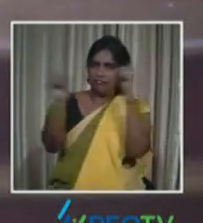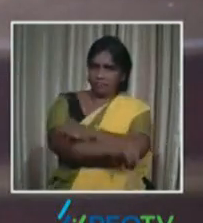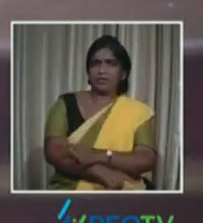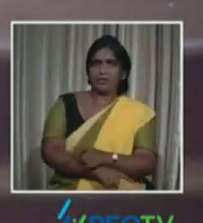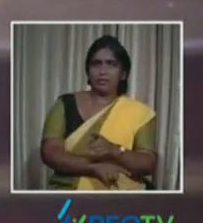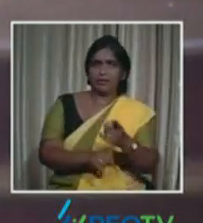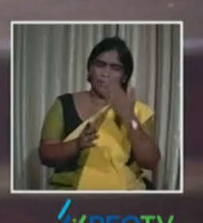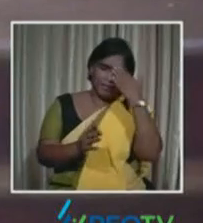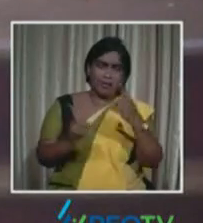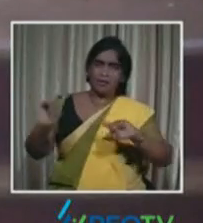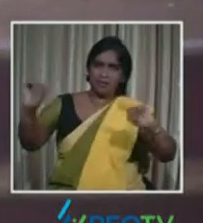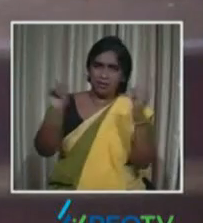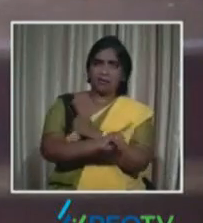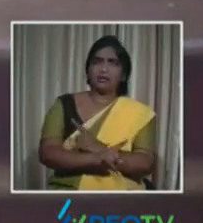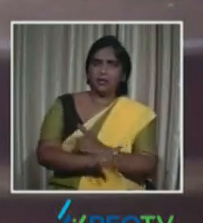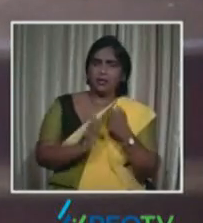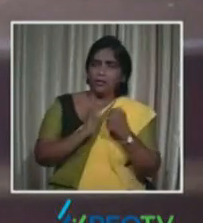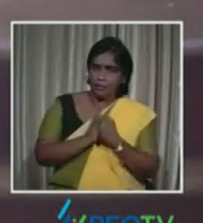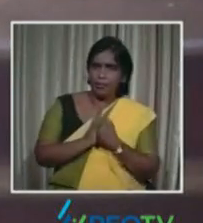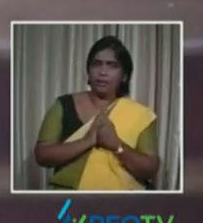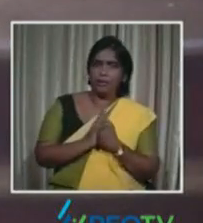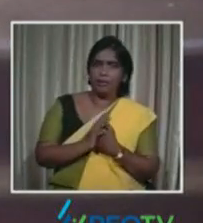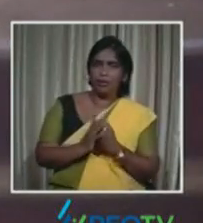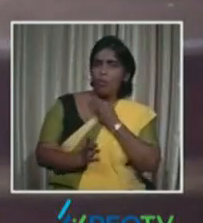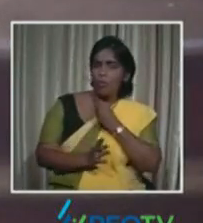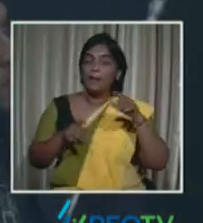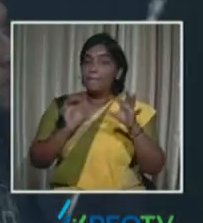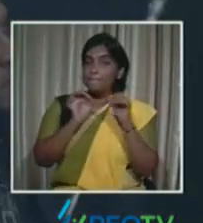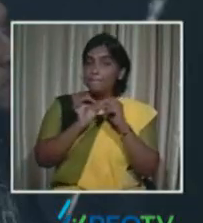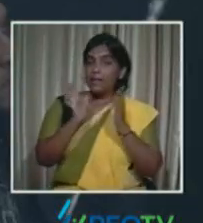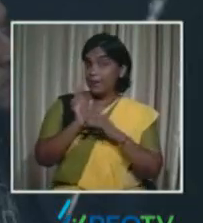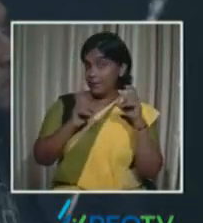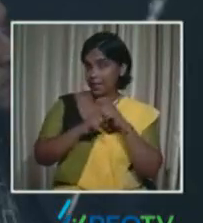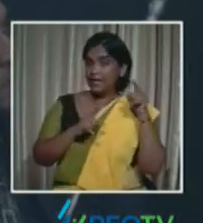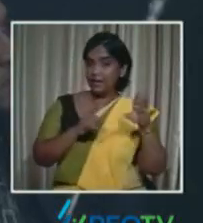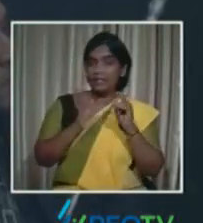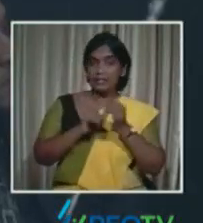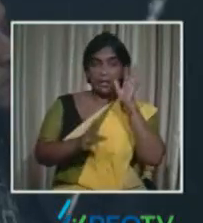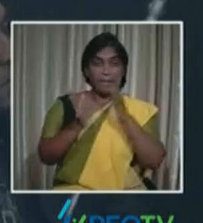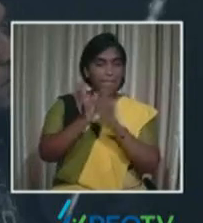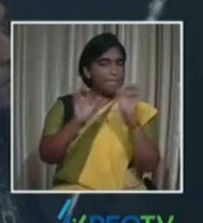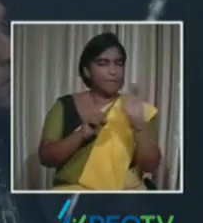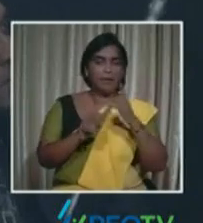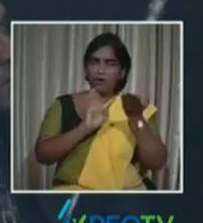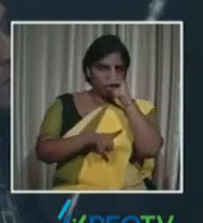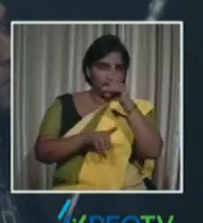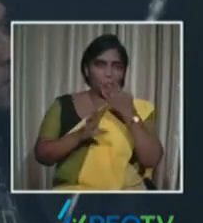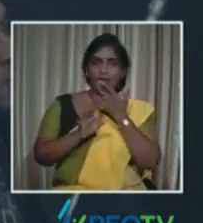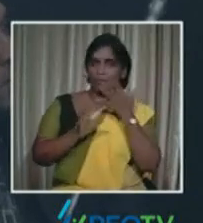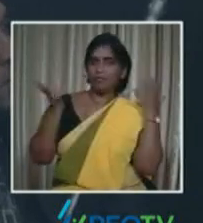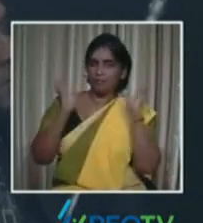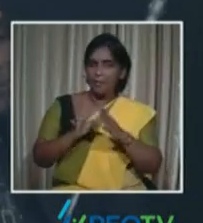නම් කරුණාකරලා එක්ක මේ ගෞරවයක් තියෙන බොරු කරන මිනිහෙක්ව දාන්න එපා ගෞරවයෙන් ජනාධිපති මාධ්‍යංශයට ගිය සතිය ගෙන්නපු සඳුදා ගෙන්නපු